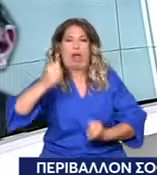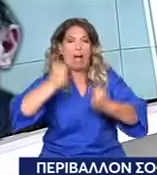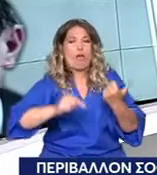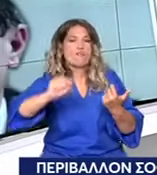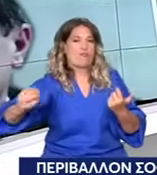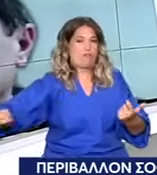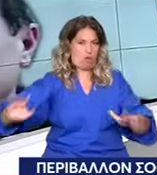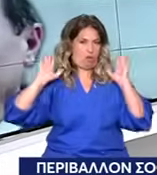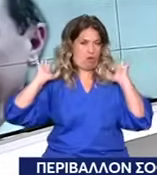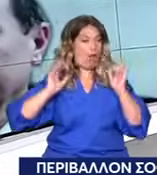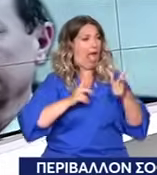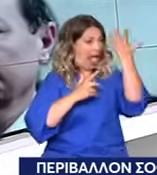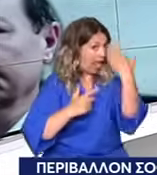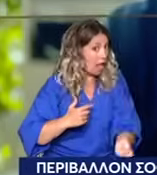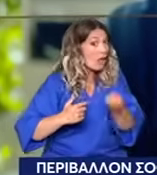την παθούσα.